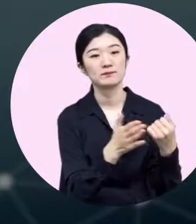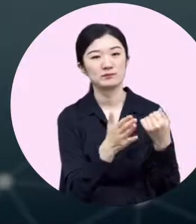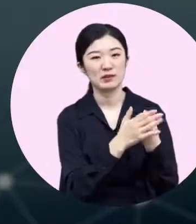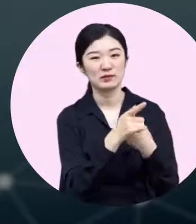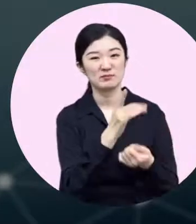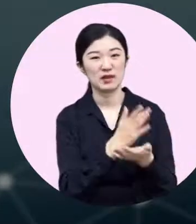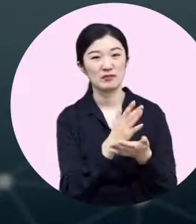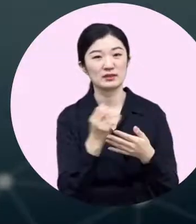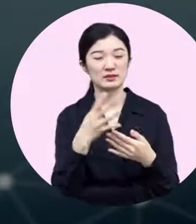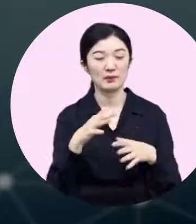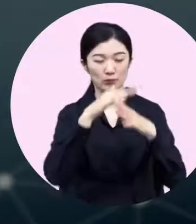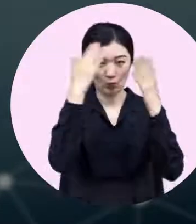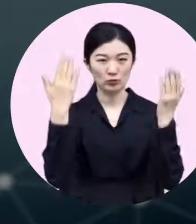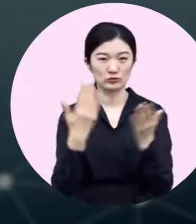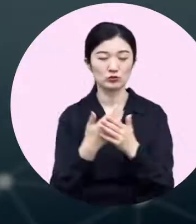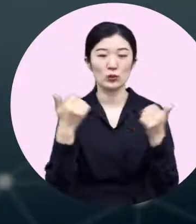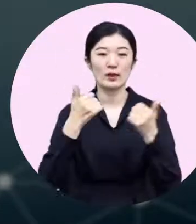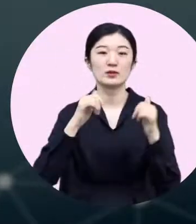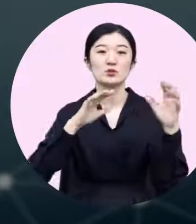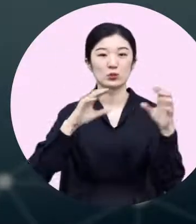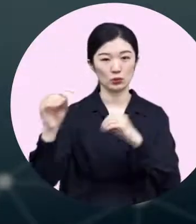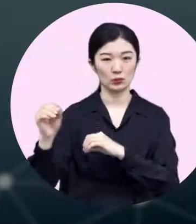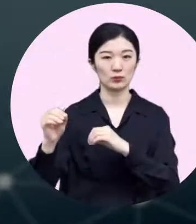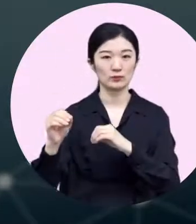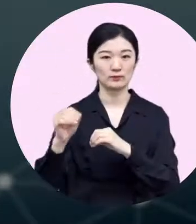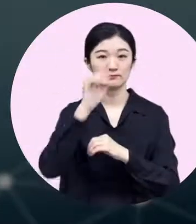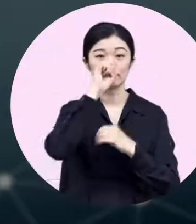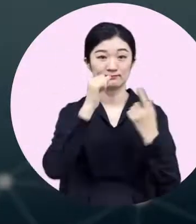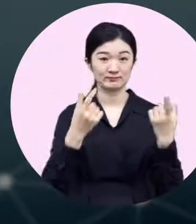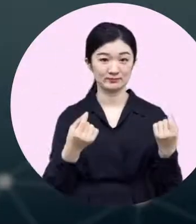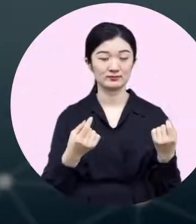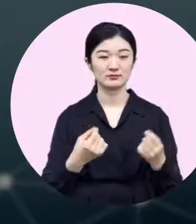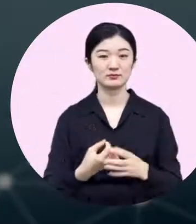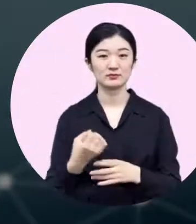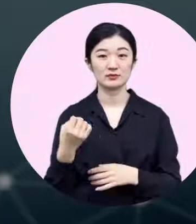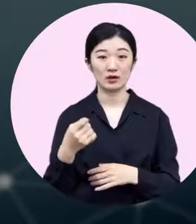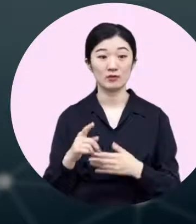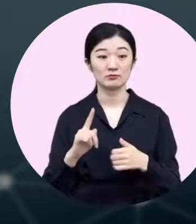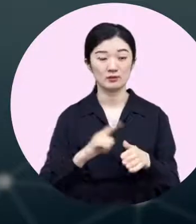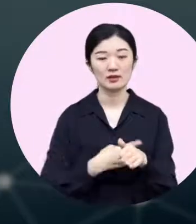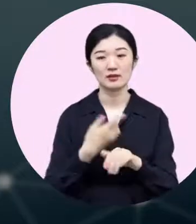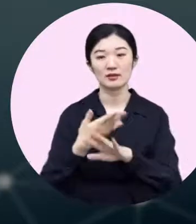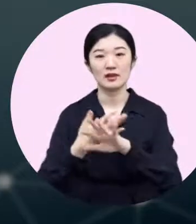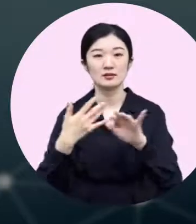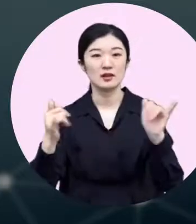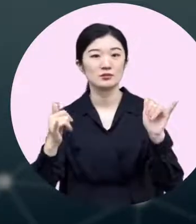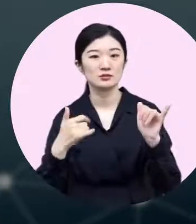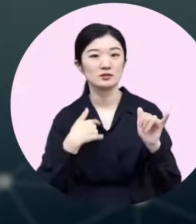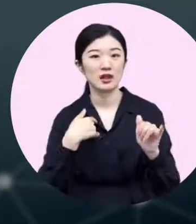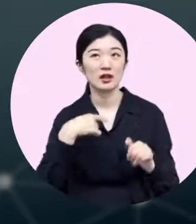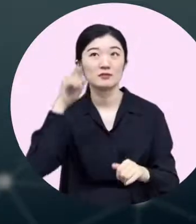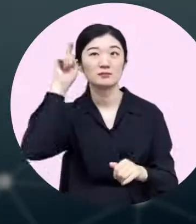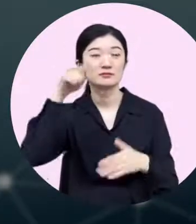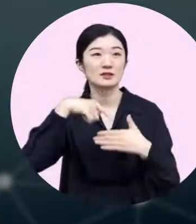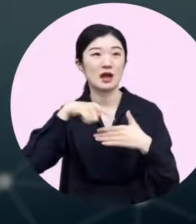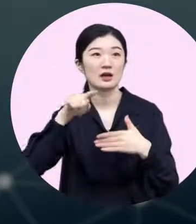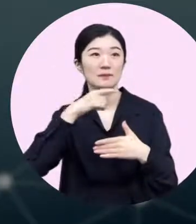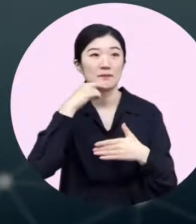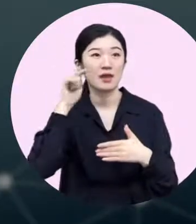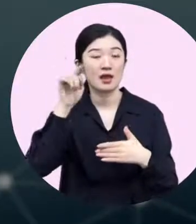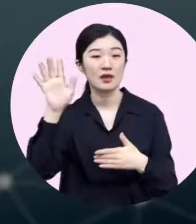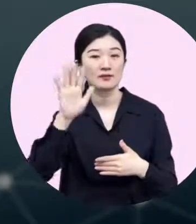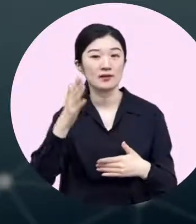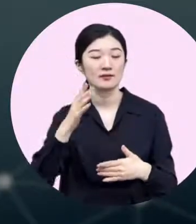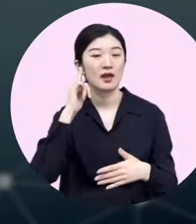모두에 대해서 회의 종료 요걸 눌러주시는 게 좋을 것 같고 그러면 다른 참가자들은 자동으로 회의에서 그냥